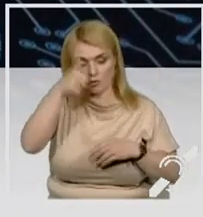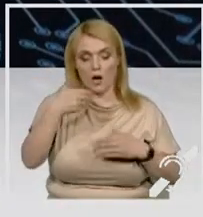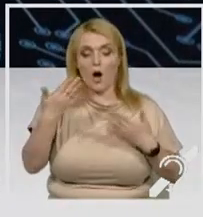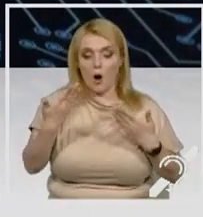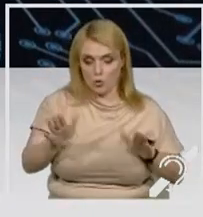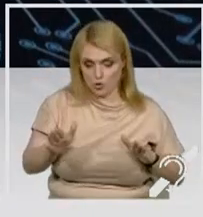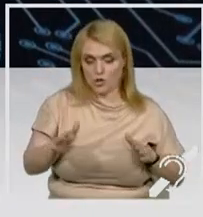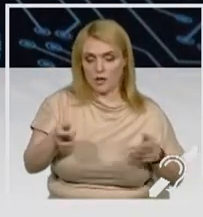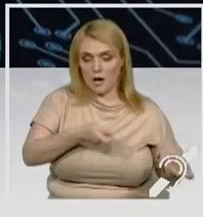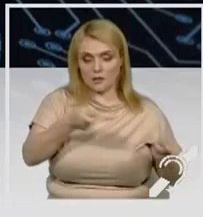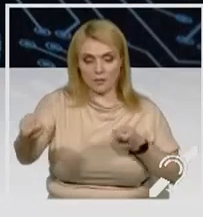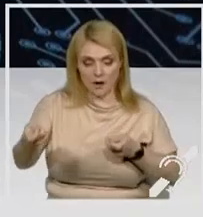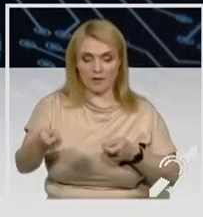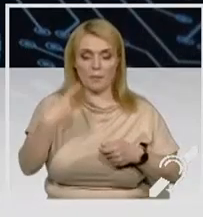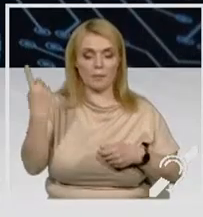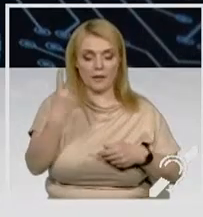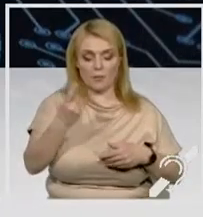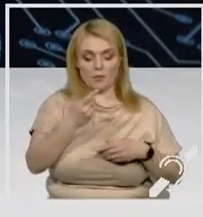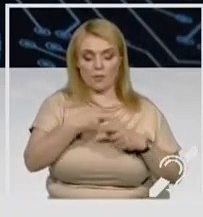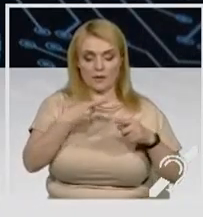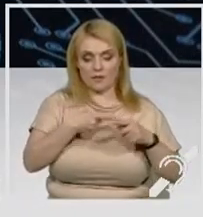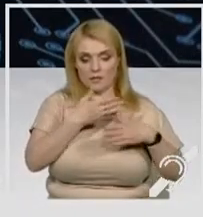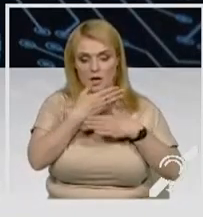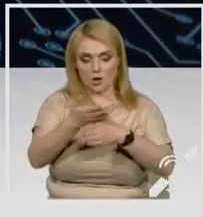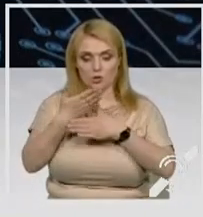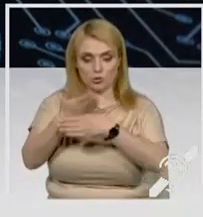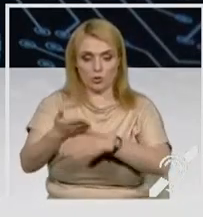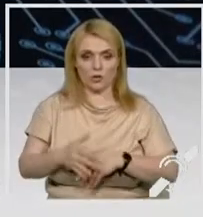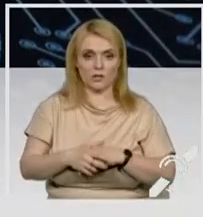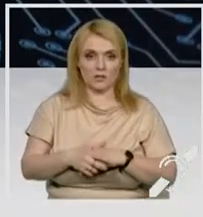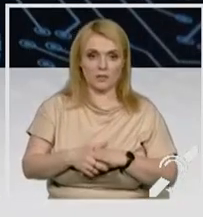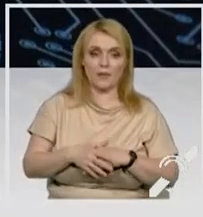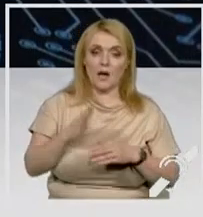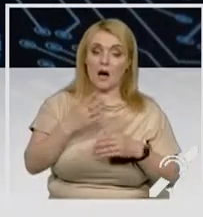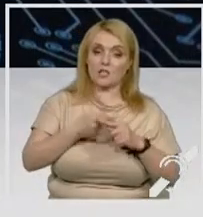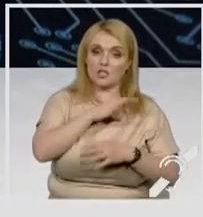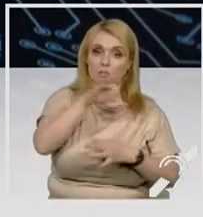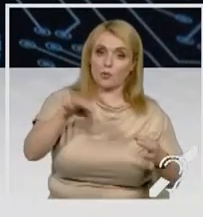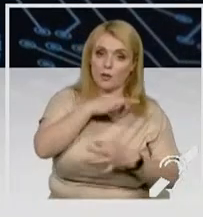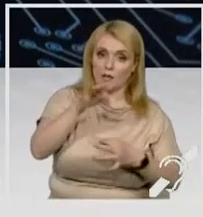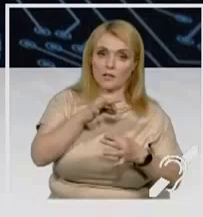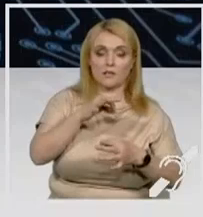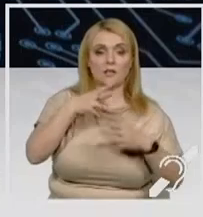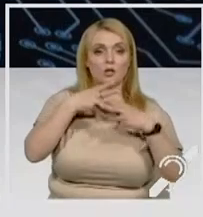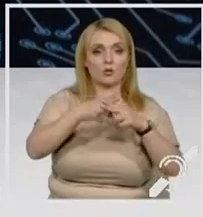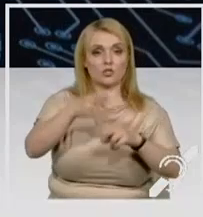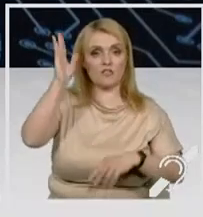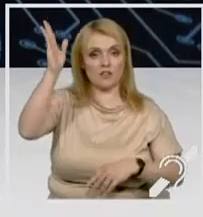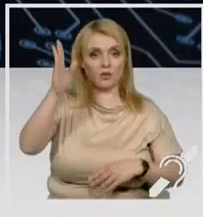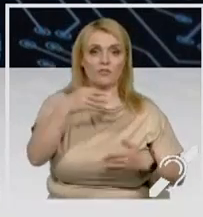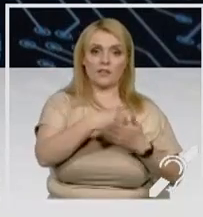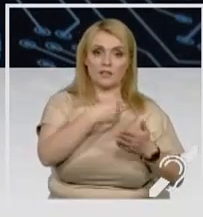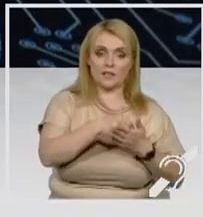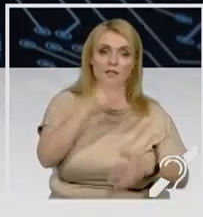echipamente it donația vine din partea us ID prin intermediul proiectului tehnologiile viitorului finanțat de SUA